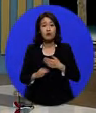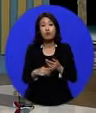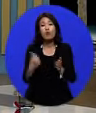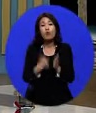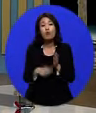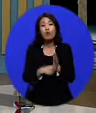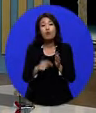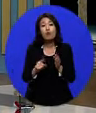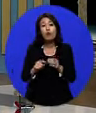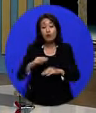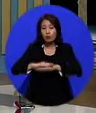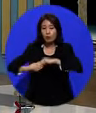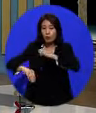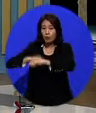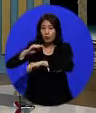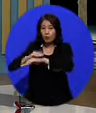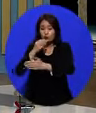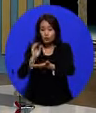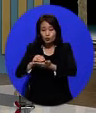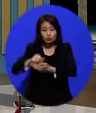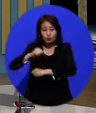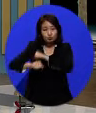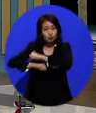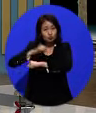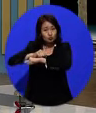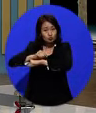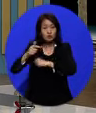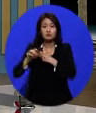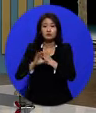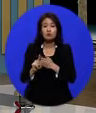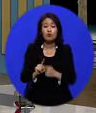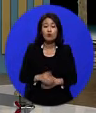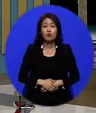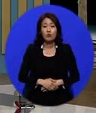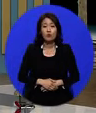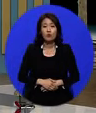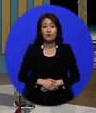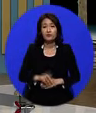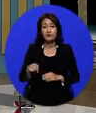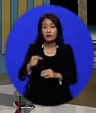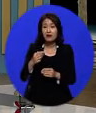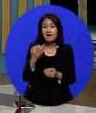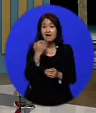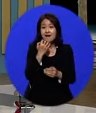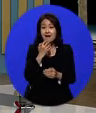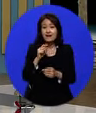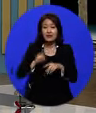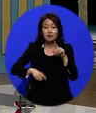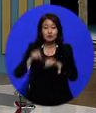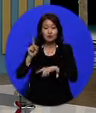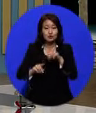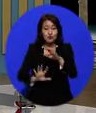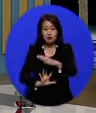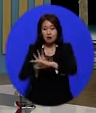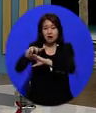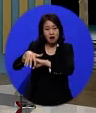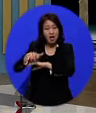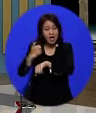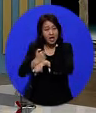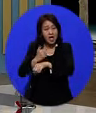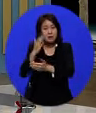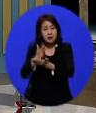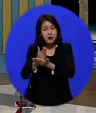뭘로 할 건지, 블록으로 할 건지, 벽돌로 할 건지, 그 다음에 요 옆에 치는 꽃나무를 넝쿨을 할